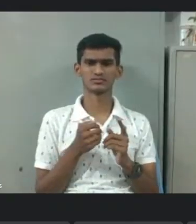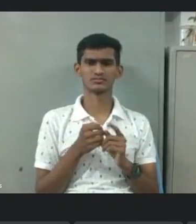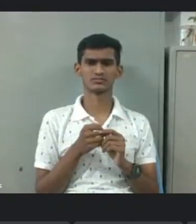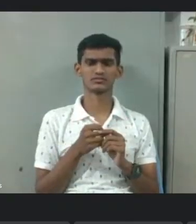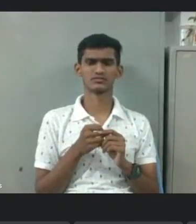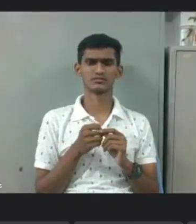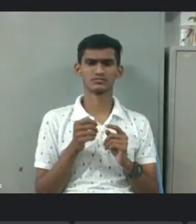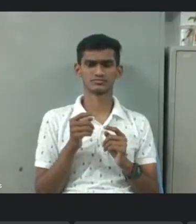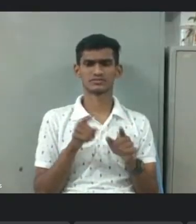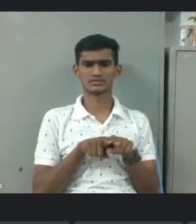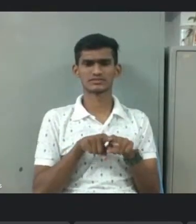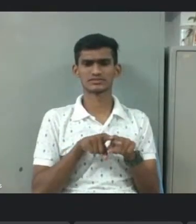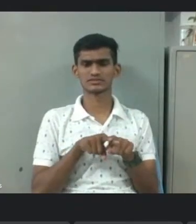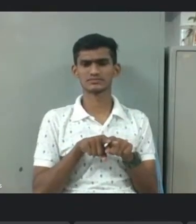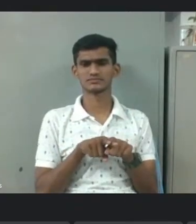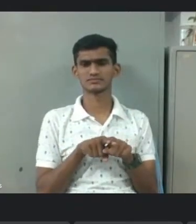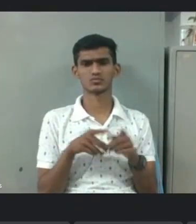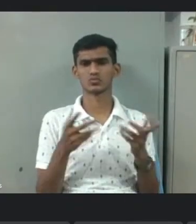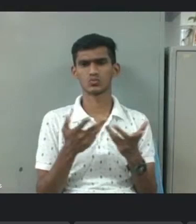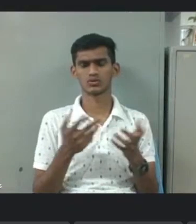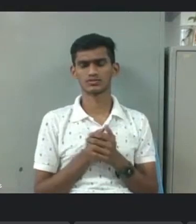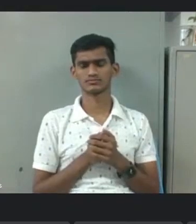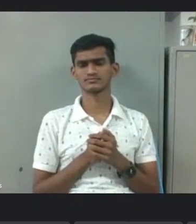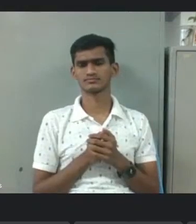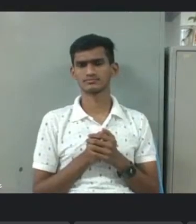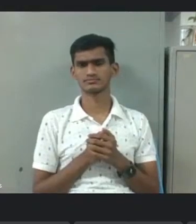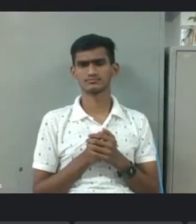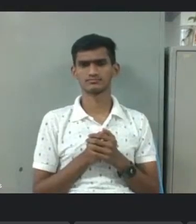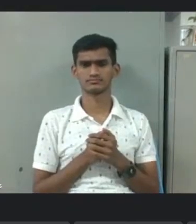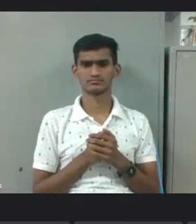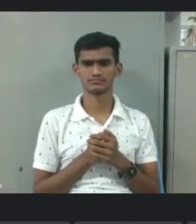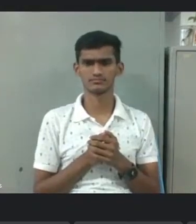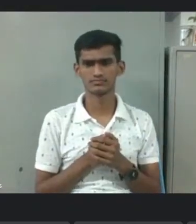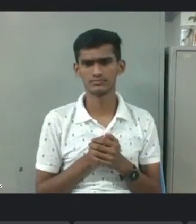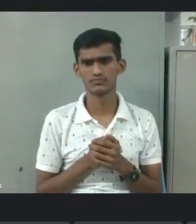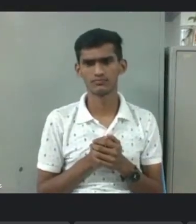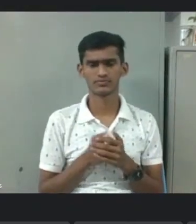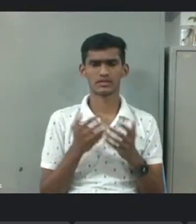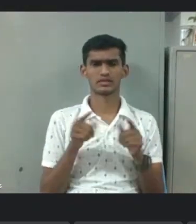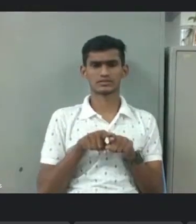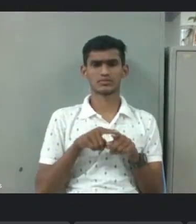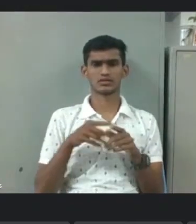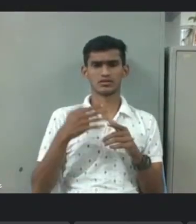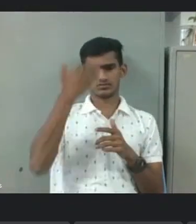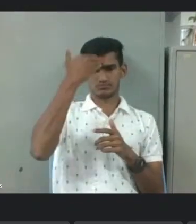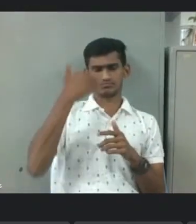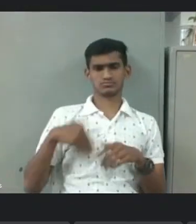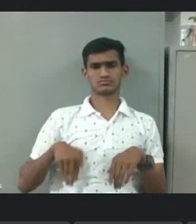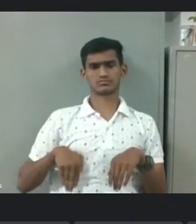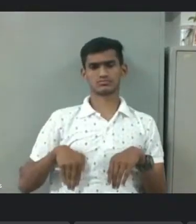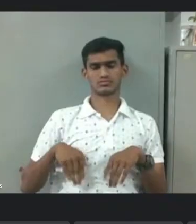ഉദാഹരണമായിട്ട് പറയുവാണെങ്കിൽ എനിക്ക് തോന്നുന്നത് ഒരു സ്ട്രോക്ക് എടുക്കുവാണെങ്കിൽ, ഒരു സ്ട്രോക്ക്